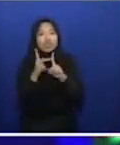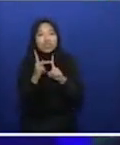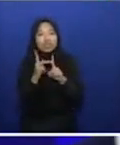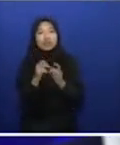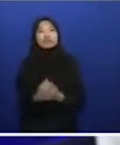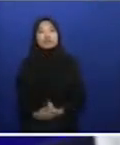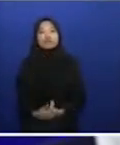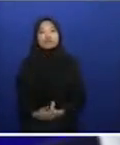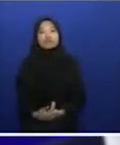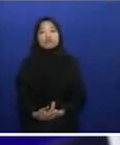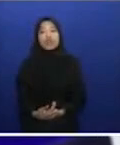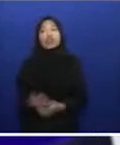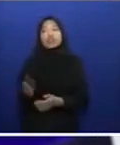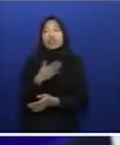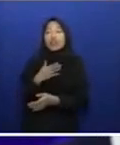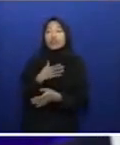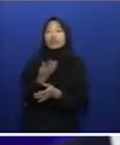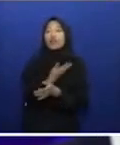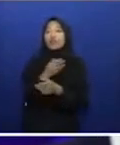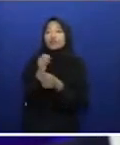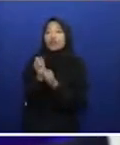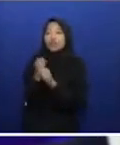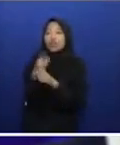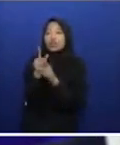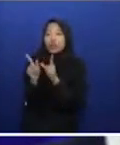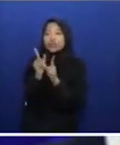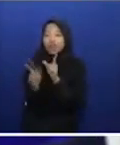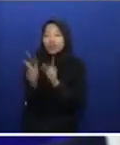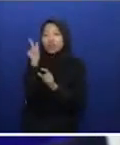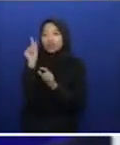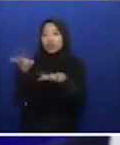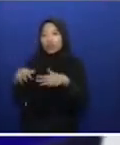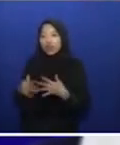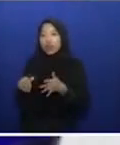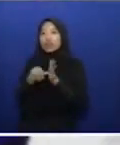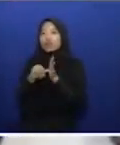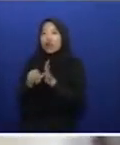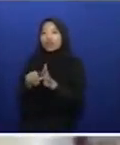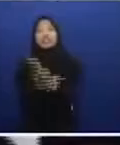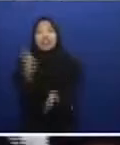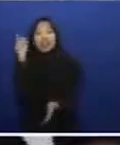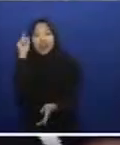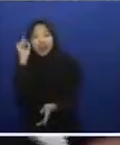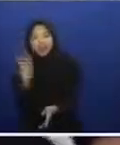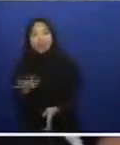sebuah website untuk membantu pengusaha-pengusaha kecil yang ada di mana-mana.